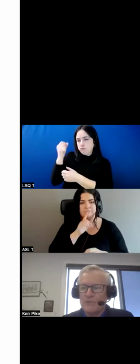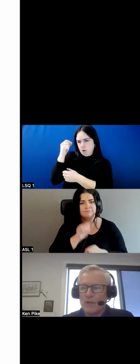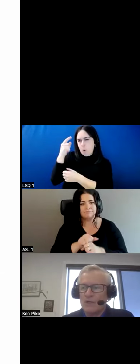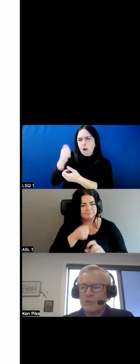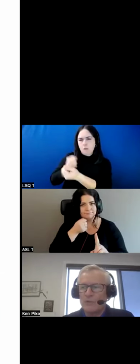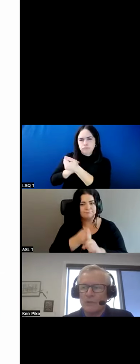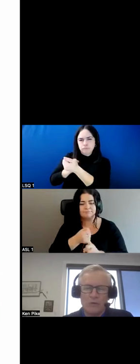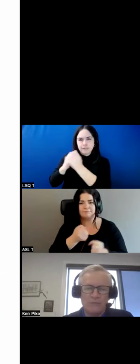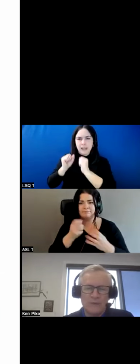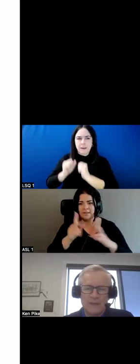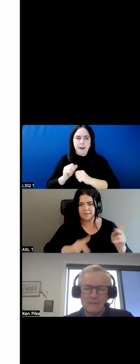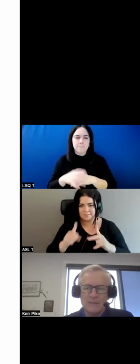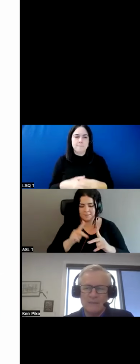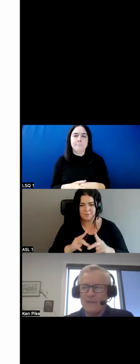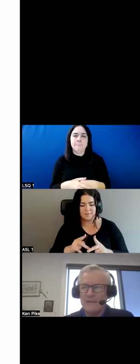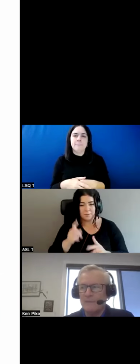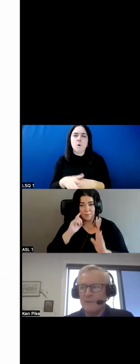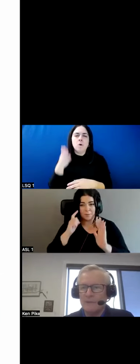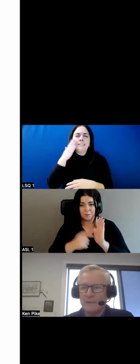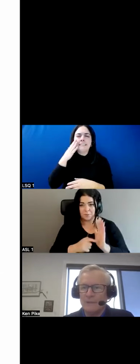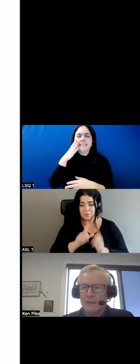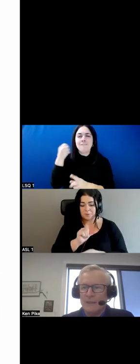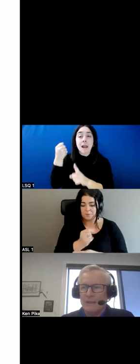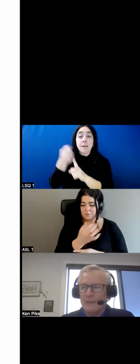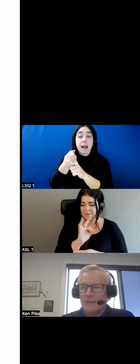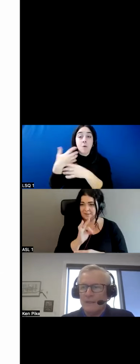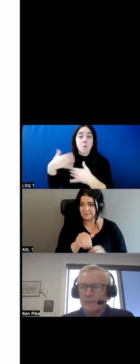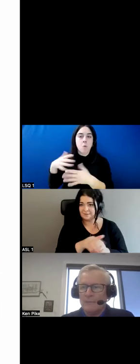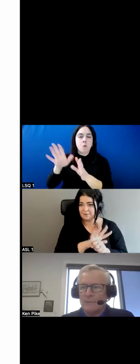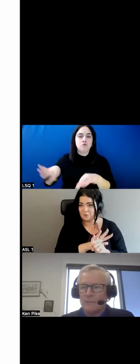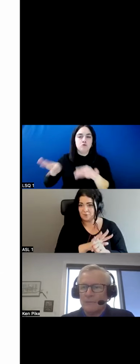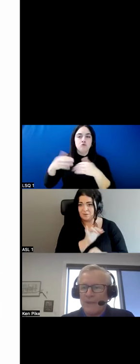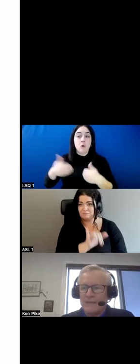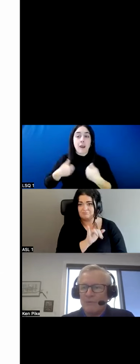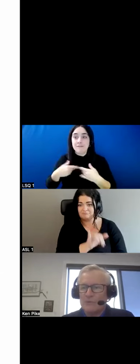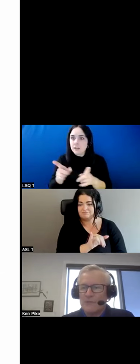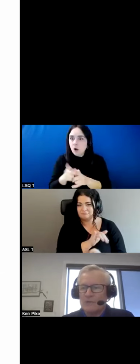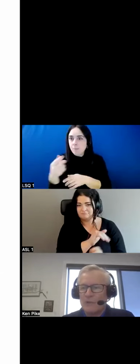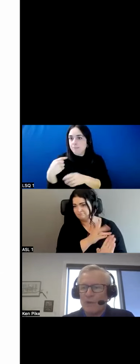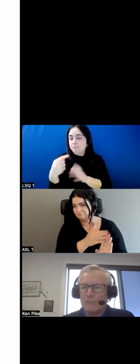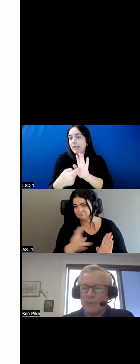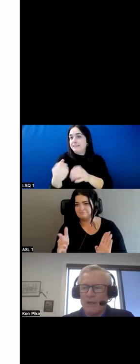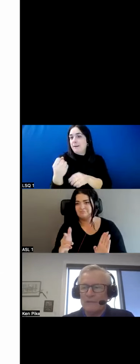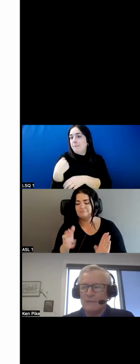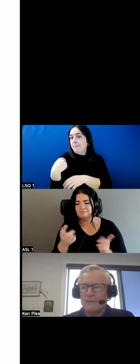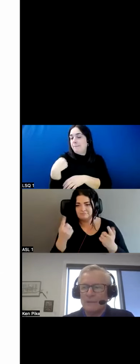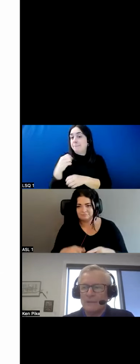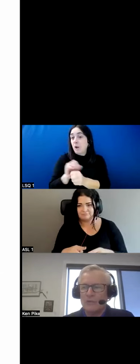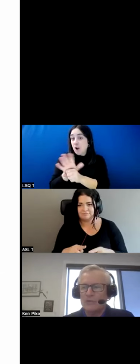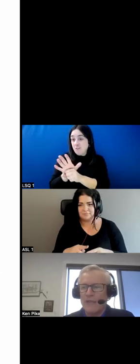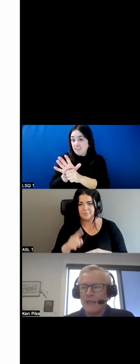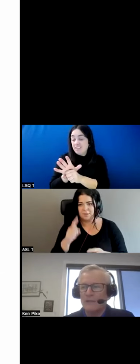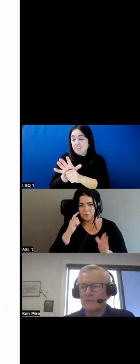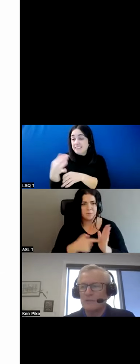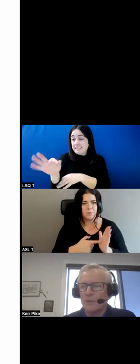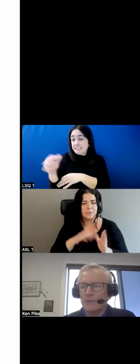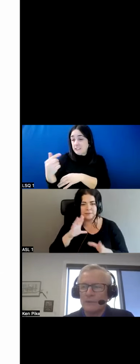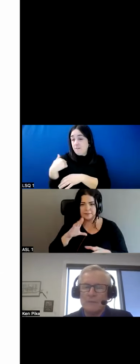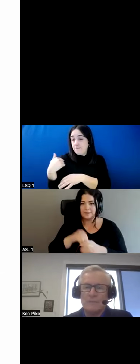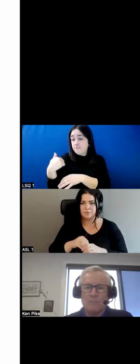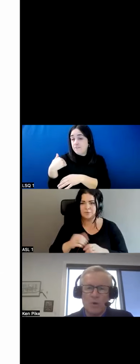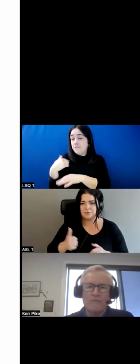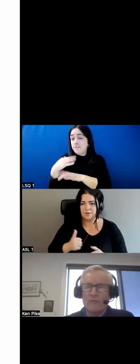impact important sur la vie des gens, comme on a vu pendant la pandémie de COVID-19. En fait, c'est la pandémie